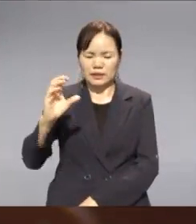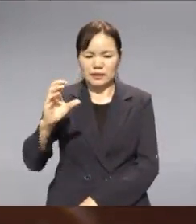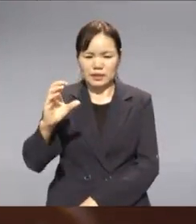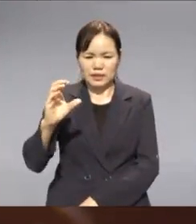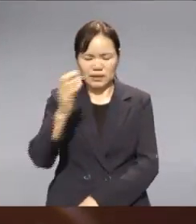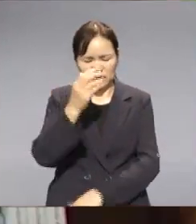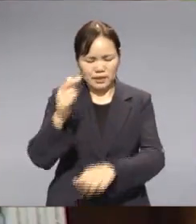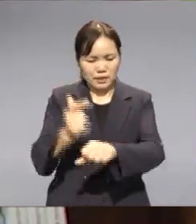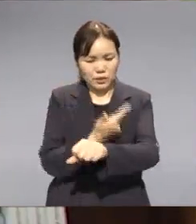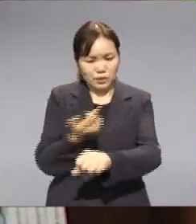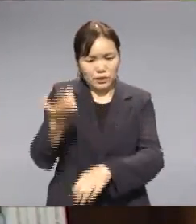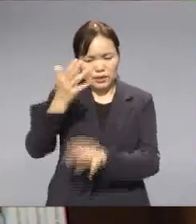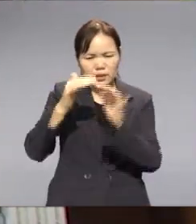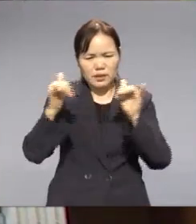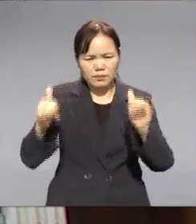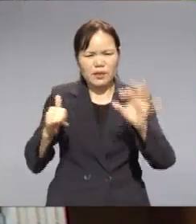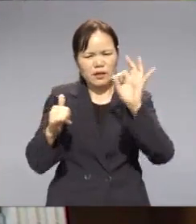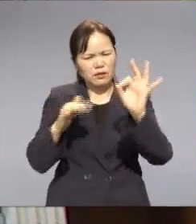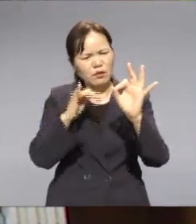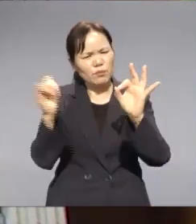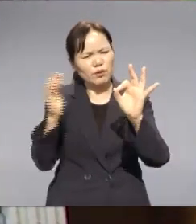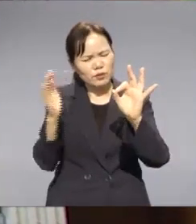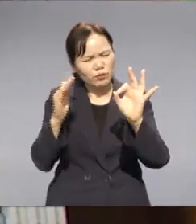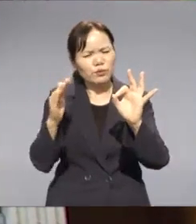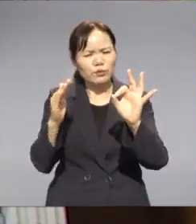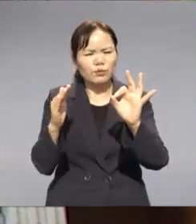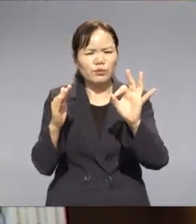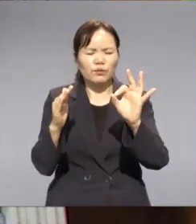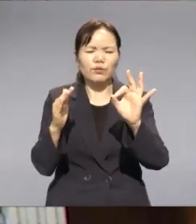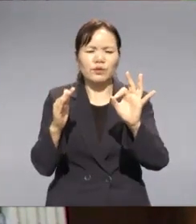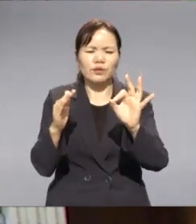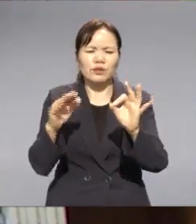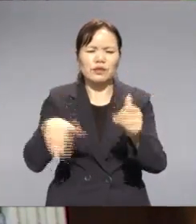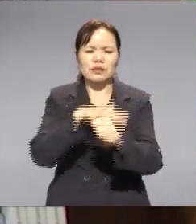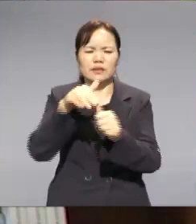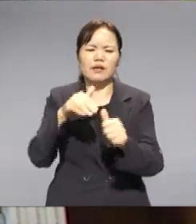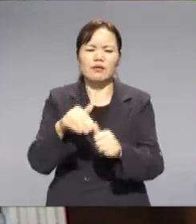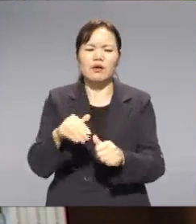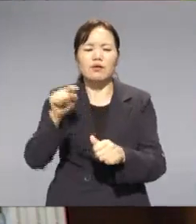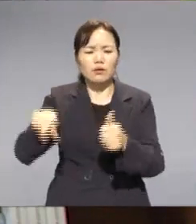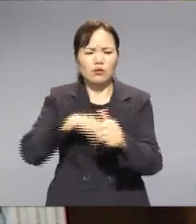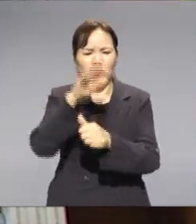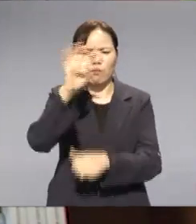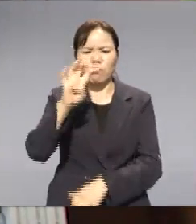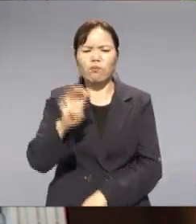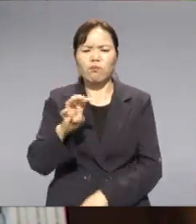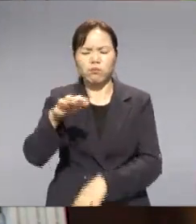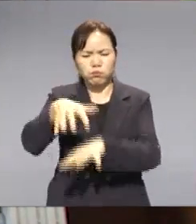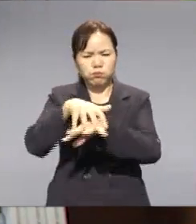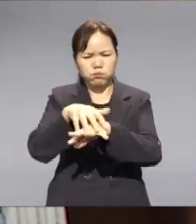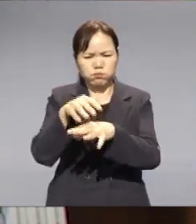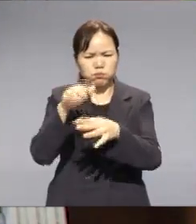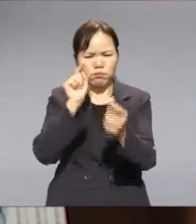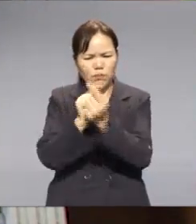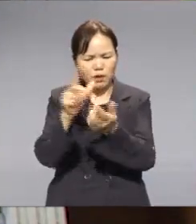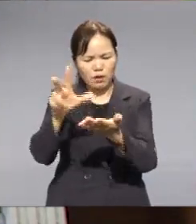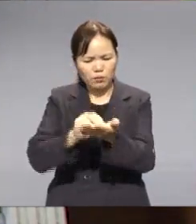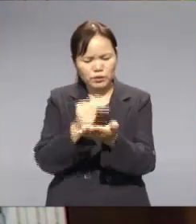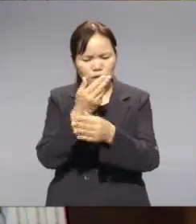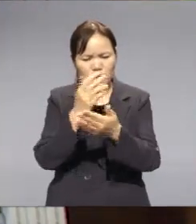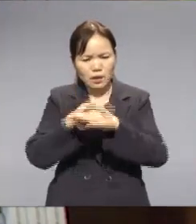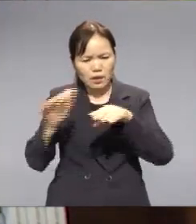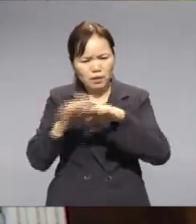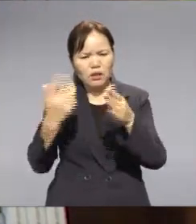이유입니다. 그런 상황이 반복된다면 무엇보다 조직이 직면하는 문제를 해결하기 위한 지식과